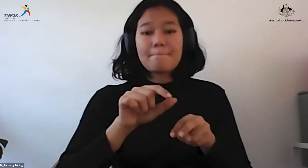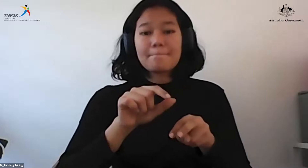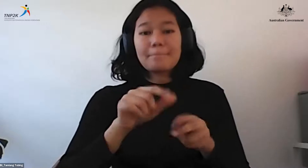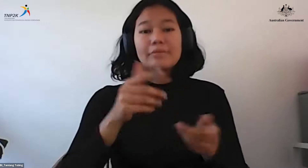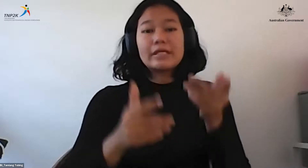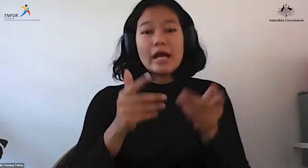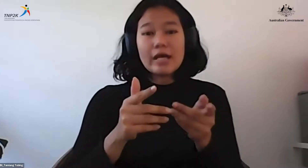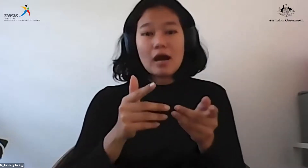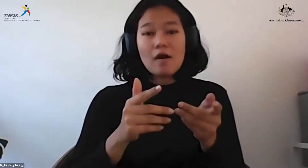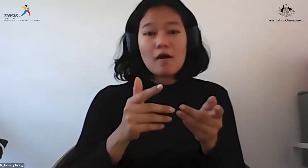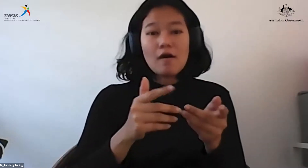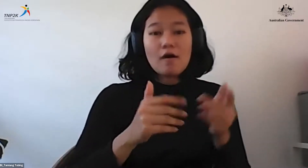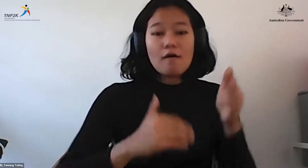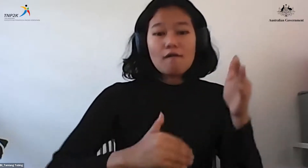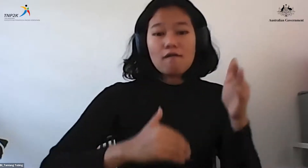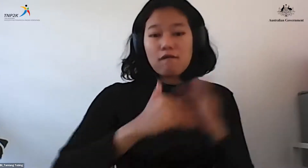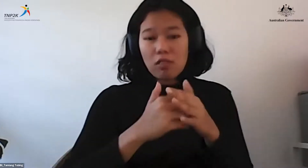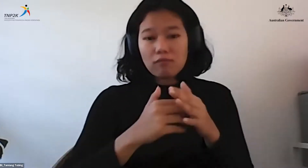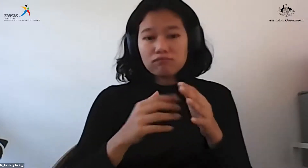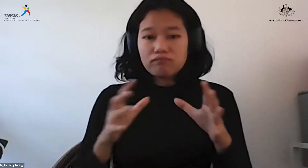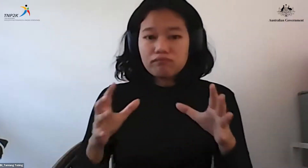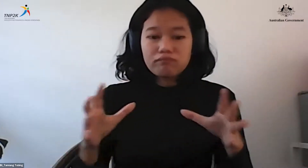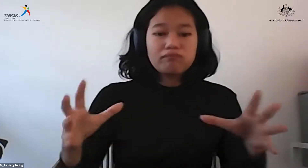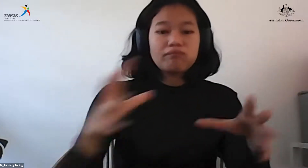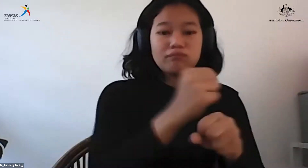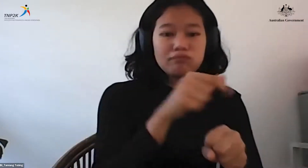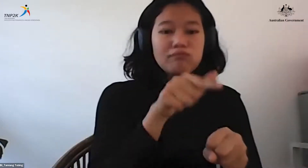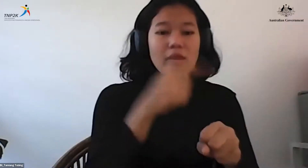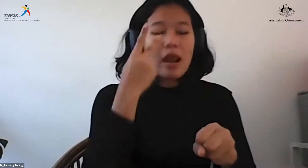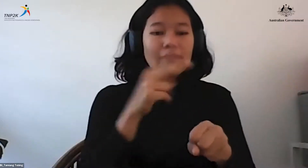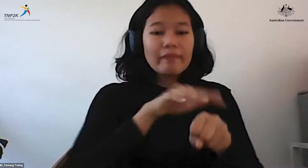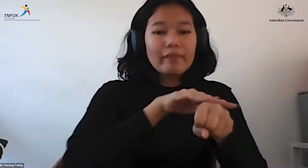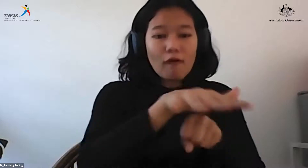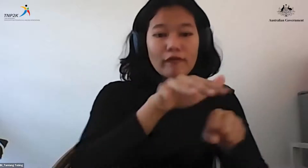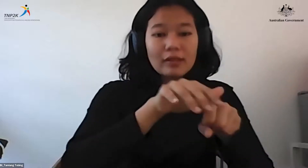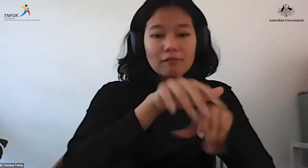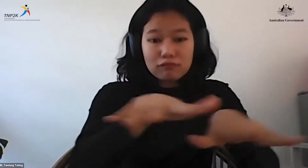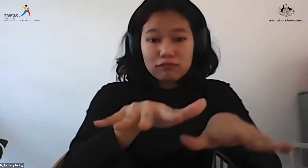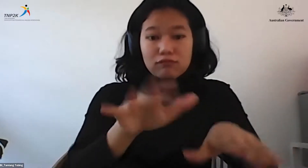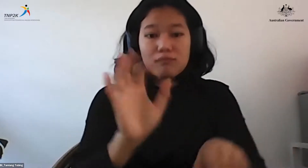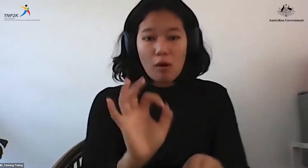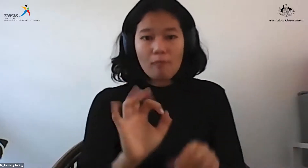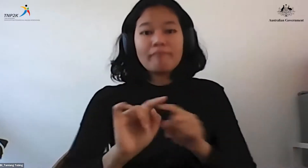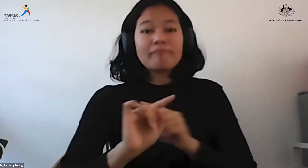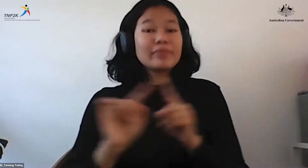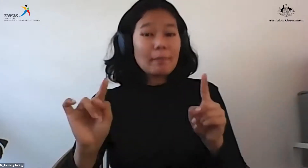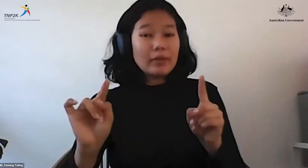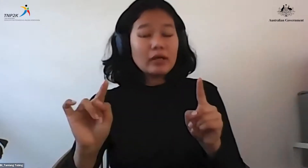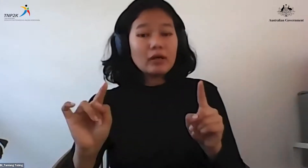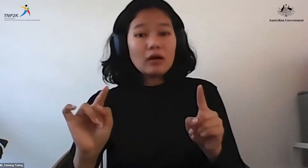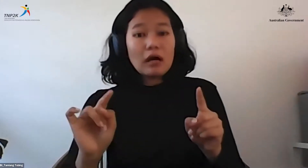paling tidak belum sepenuhnya menangkap dampak kemiskinan dari COVID. Tapi nyatanya ternyata kita